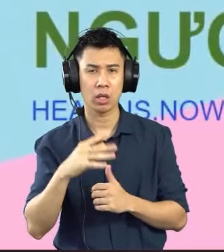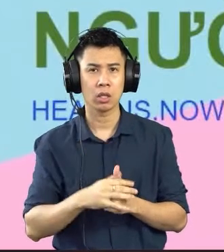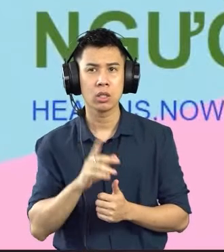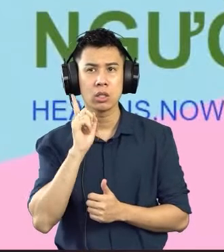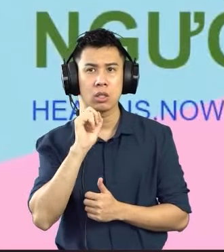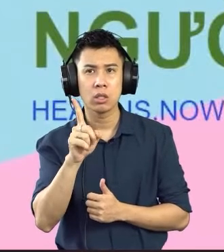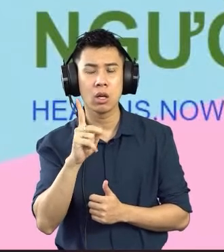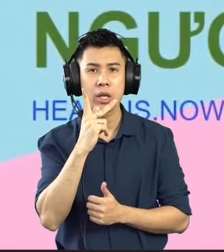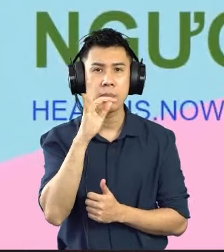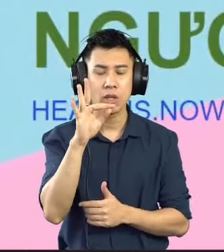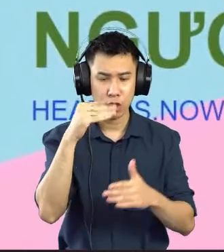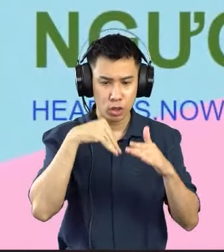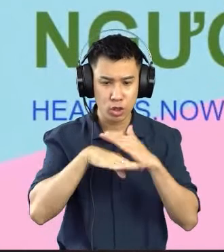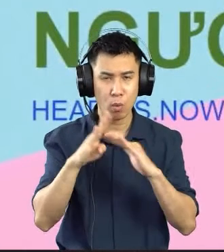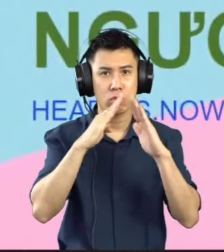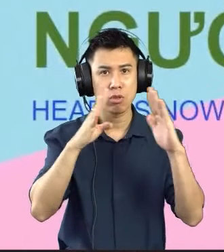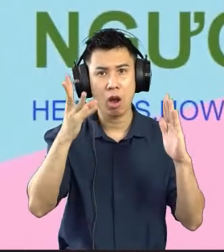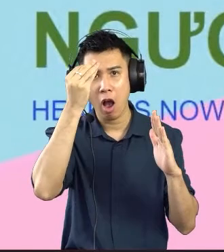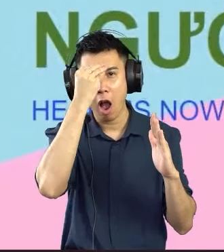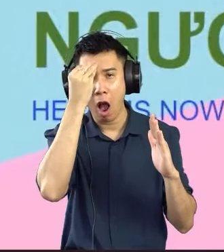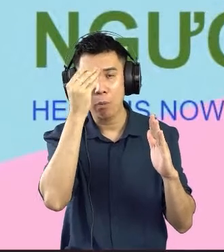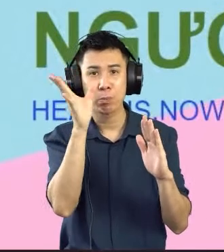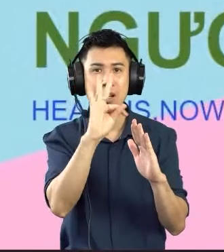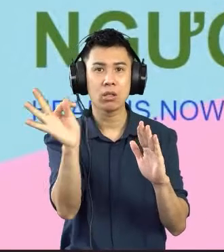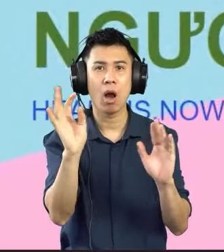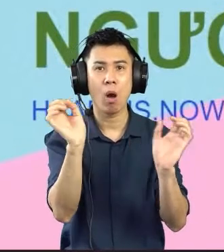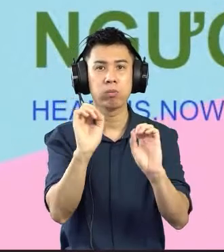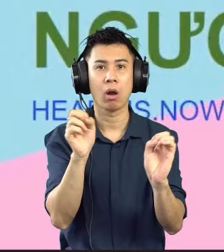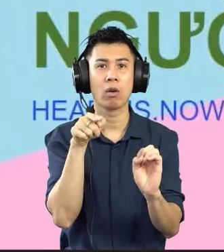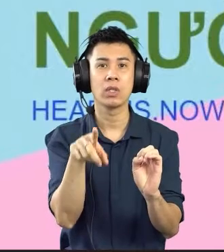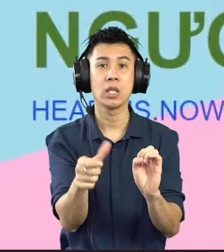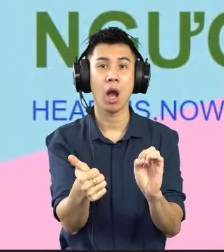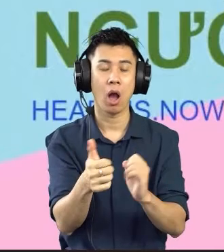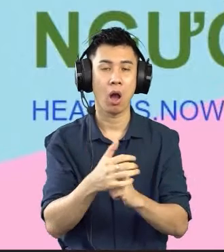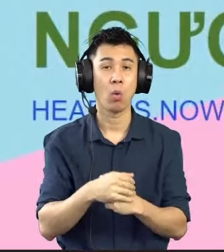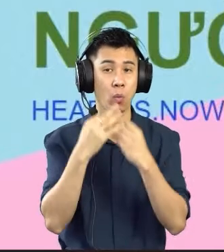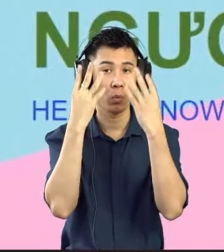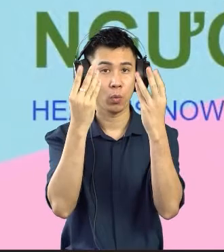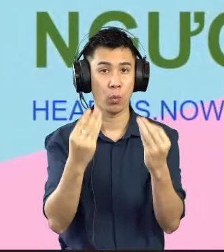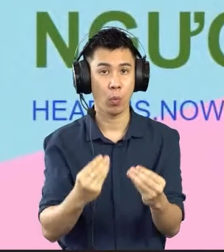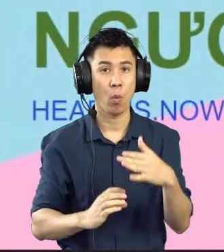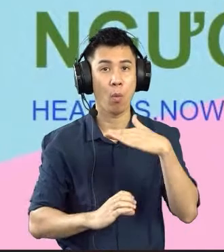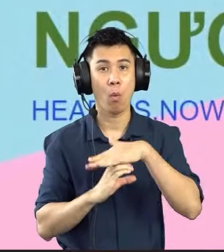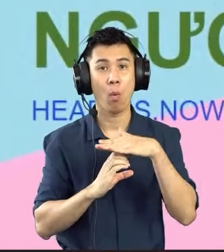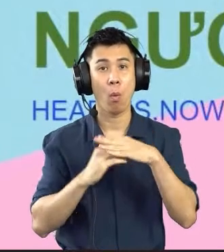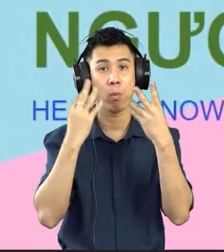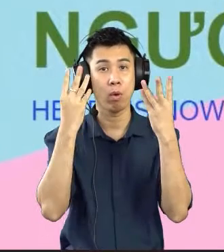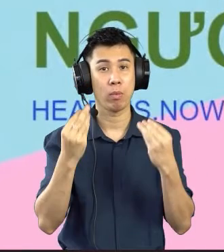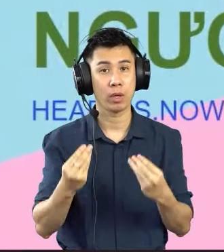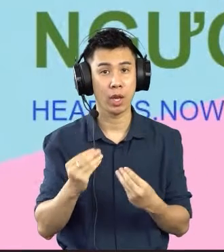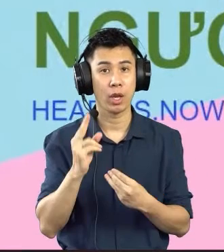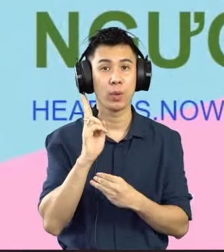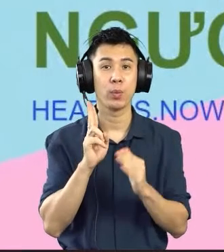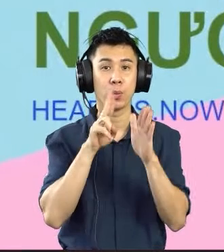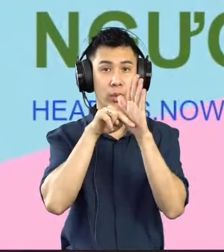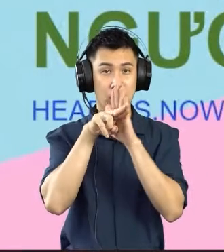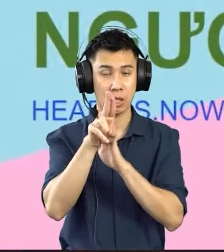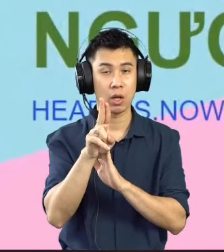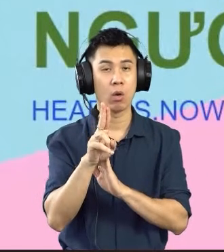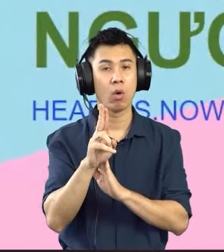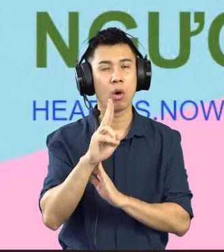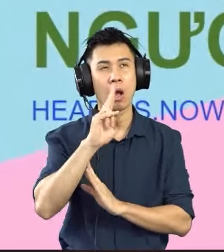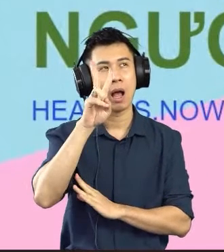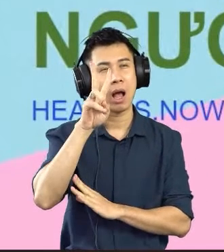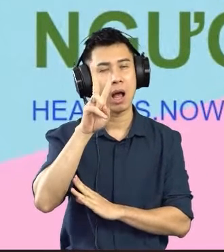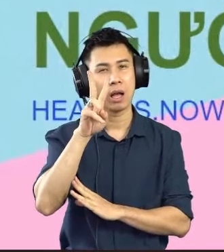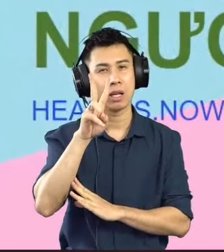em khiếm thính trong những ngôi trường mà con cái của chúng ta đang theo học? Theo như số liệu của Tổng cục Thống kê về UNICEF năm 2019 thì chỉ có